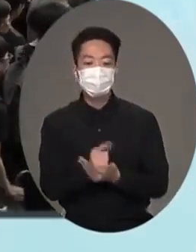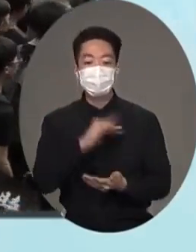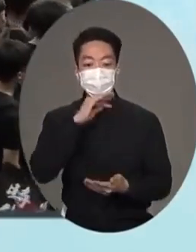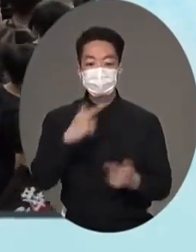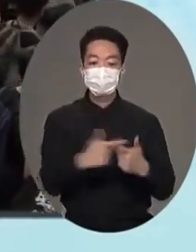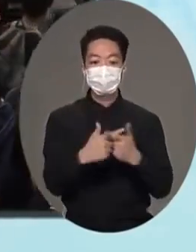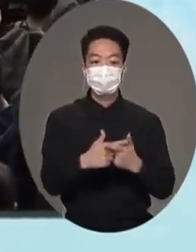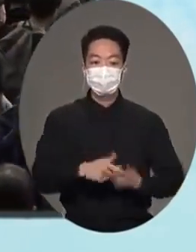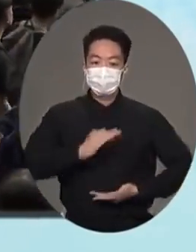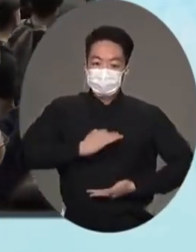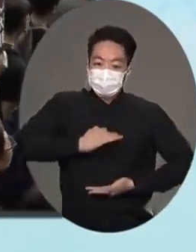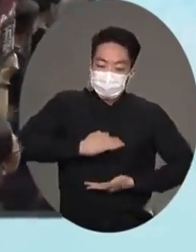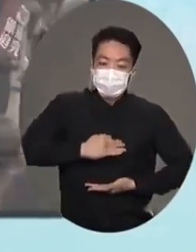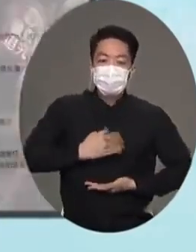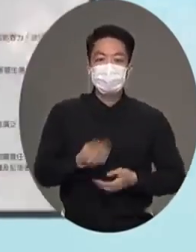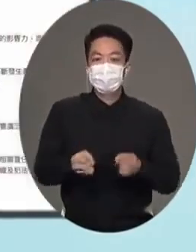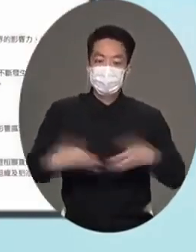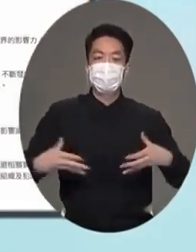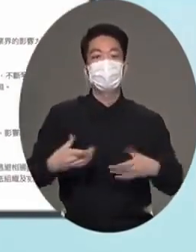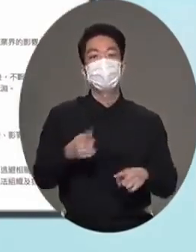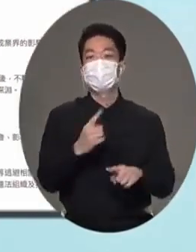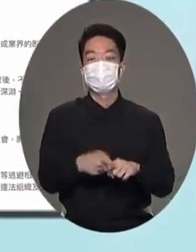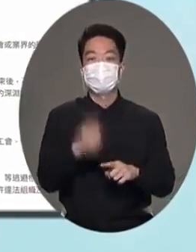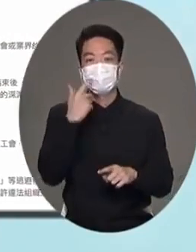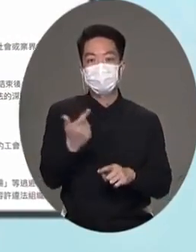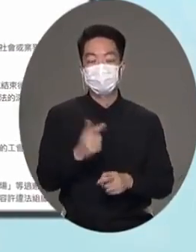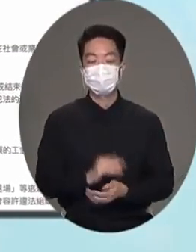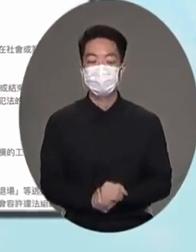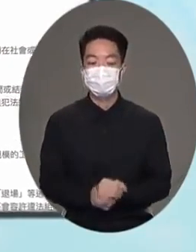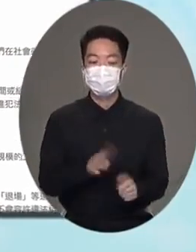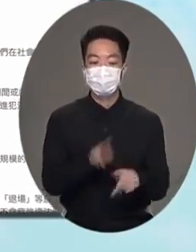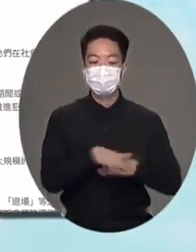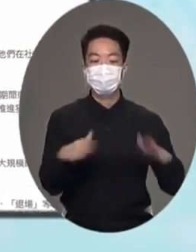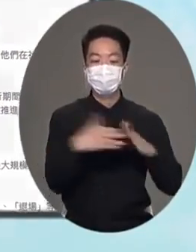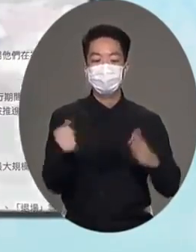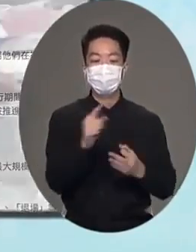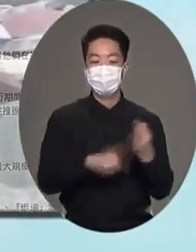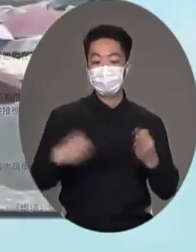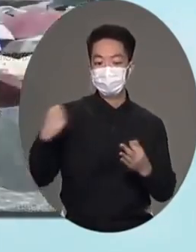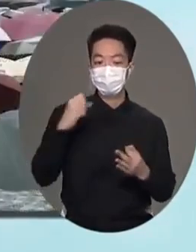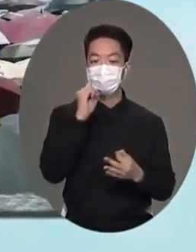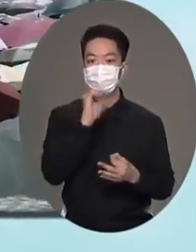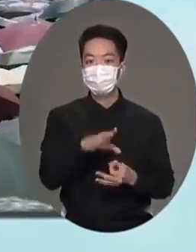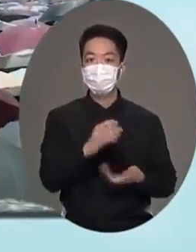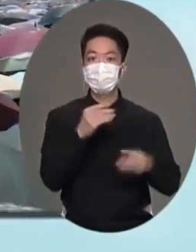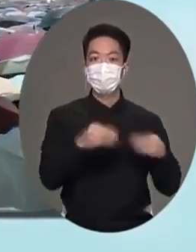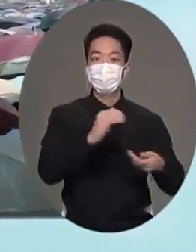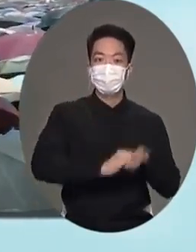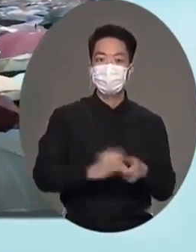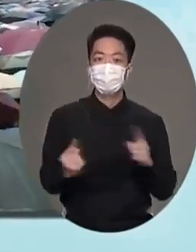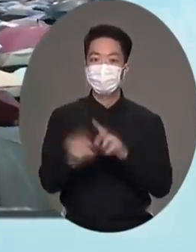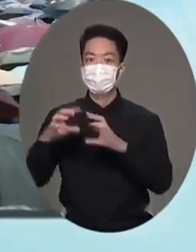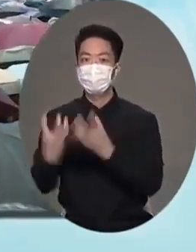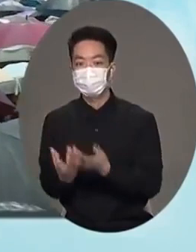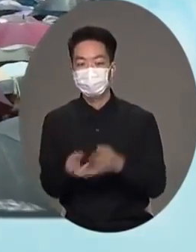位，其實可以係一發不可收。 保安局局長鄧炳強就發表文章，點名提到教協同民陣相